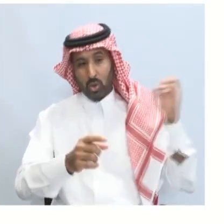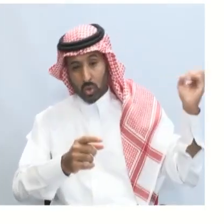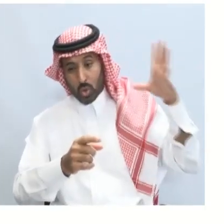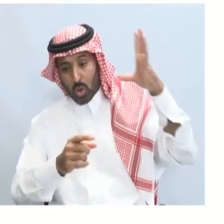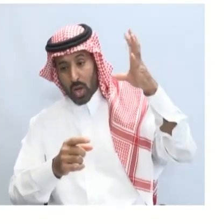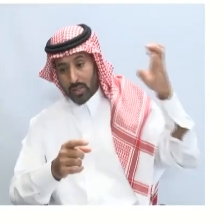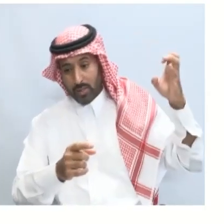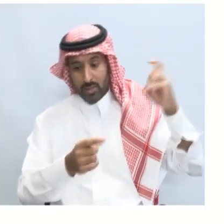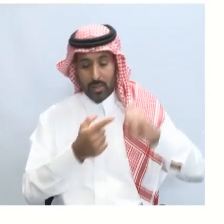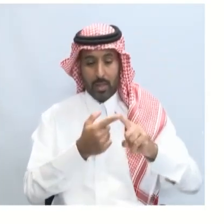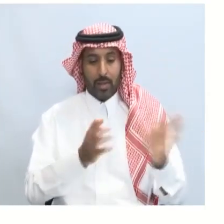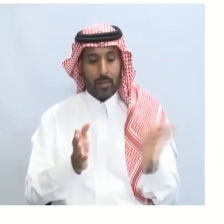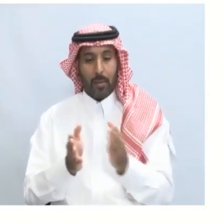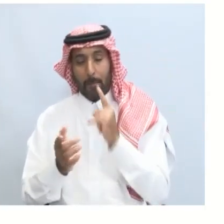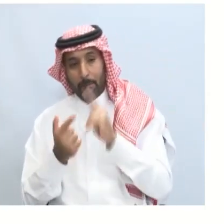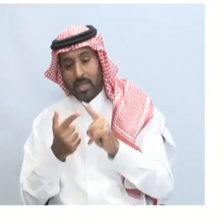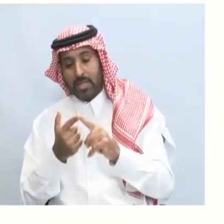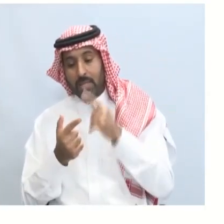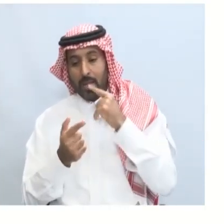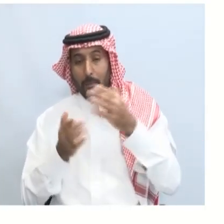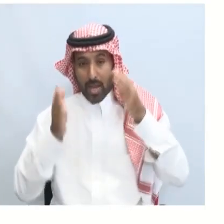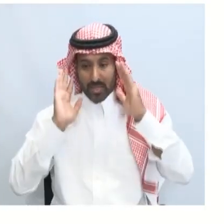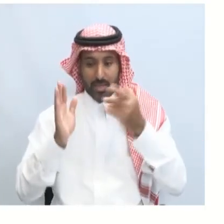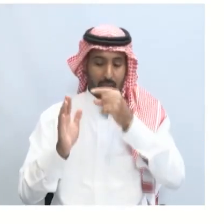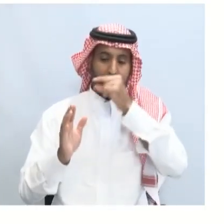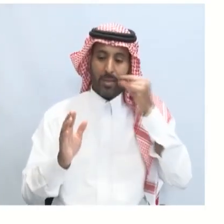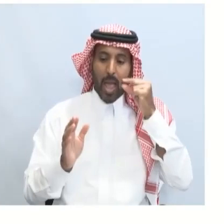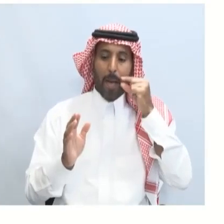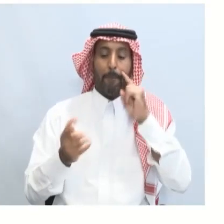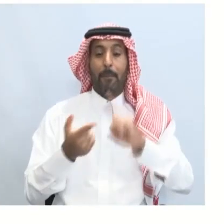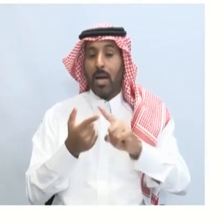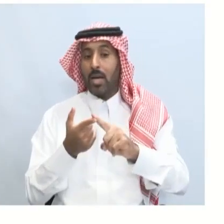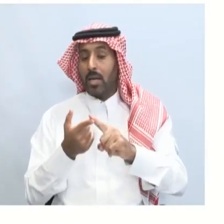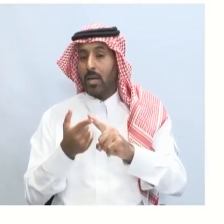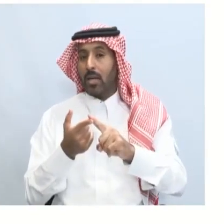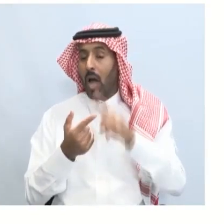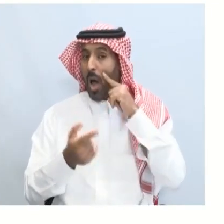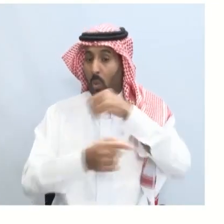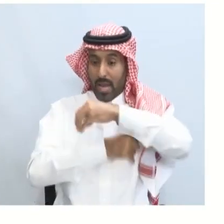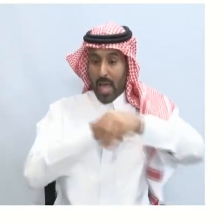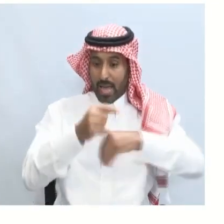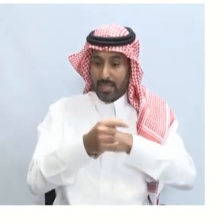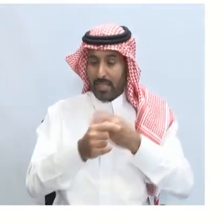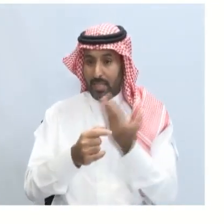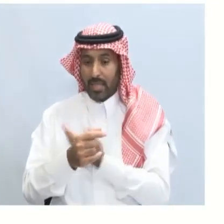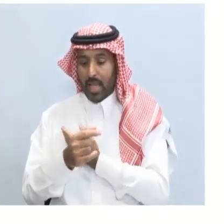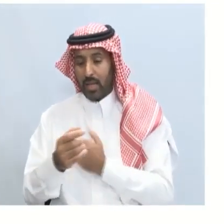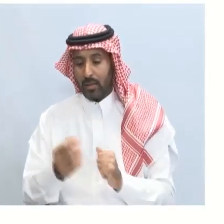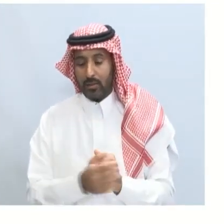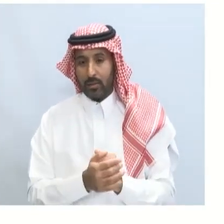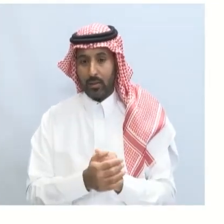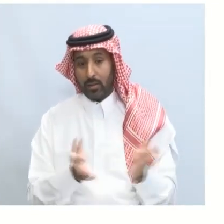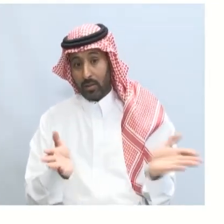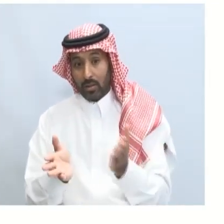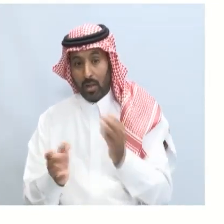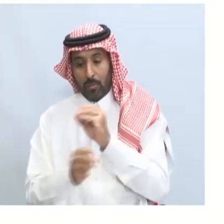وعم القروب وكذلك بالنسبه لعبادتي الصيام والحج بعد ذلك